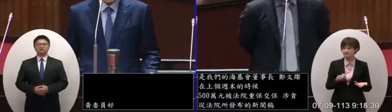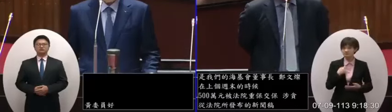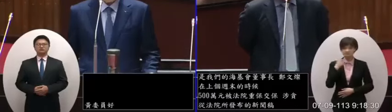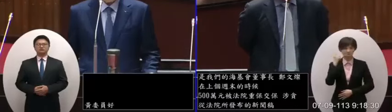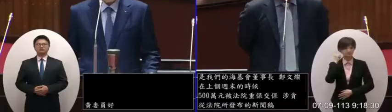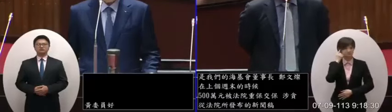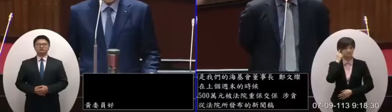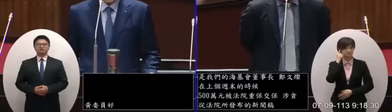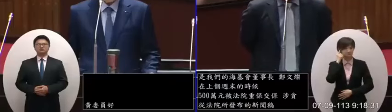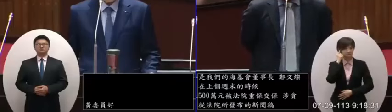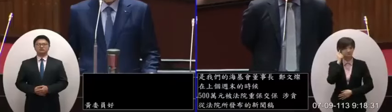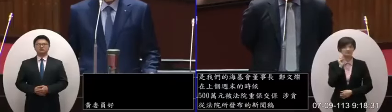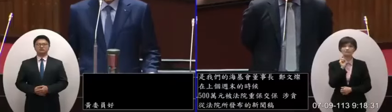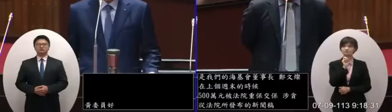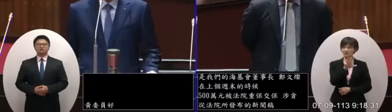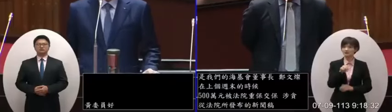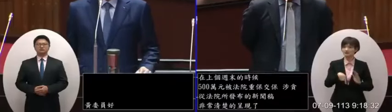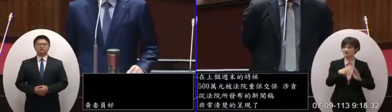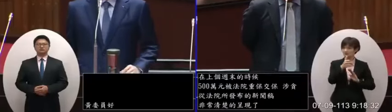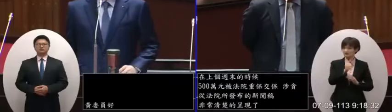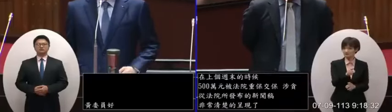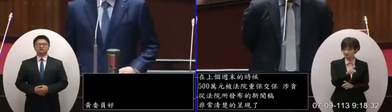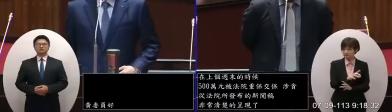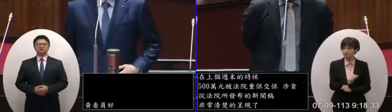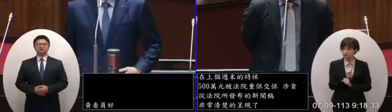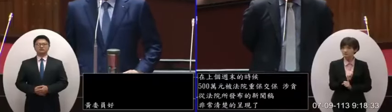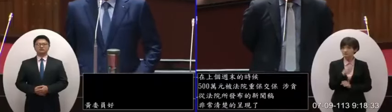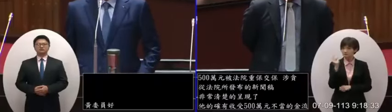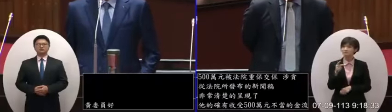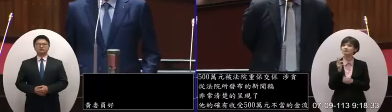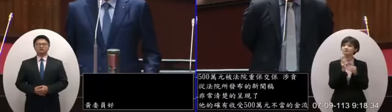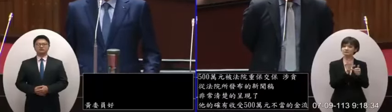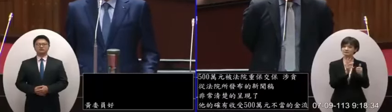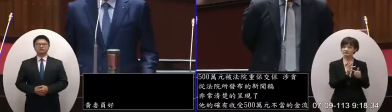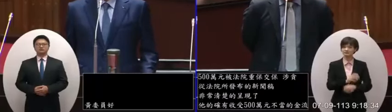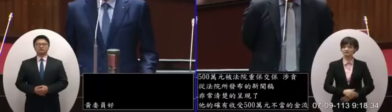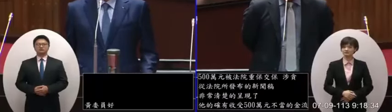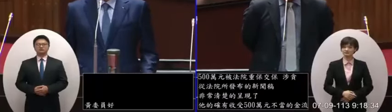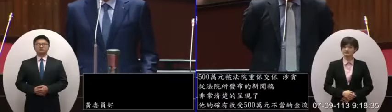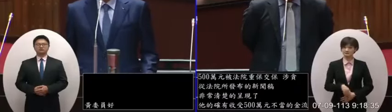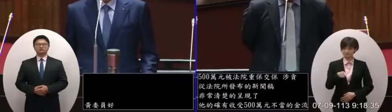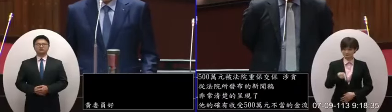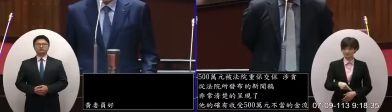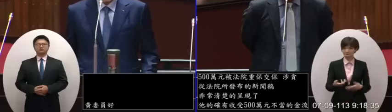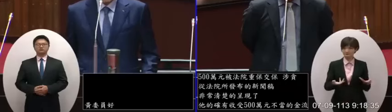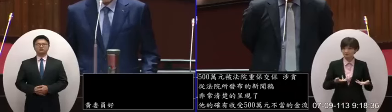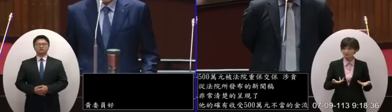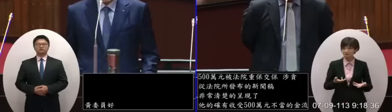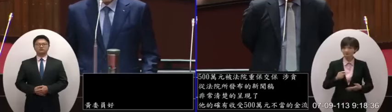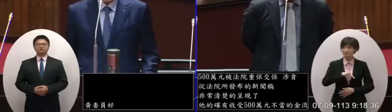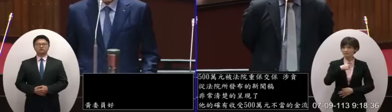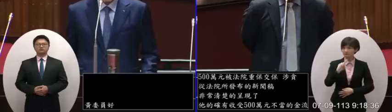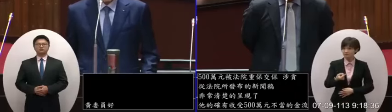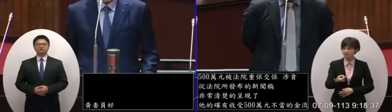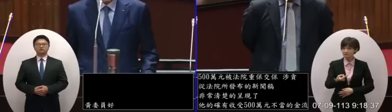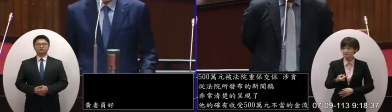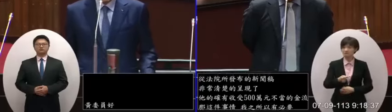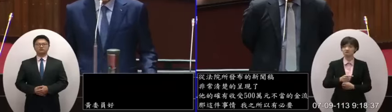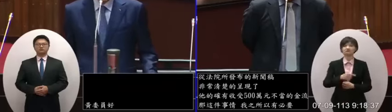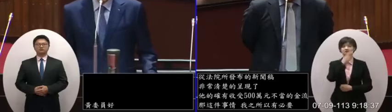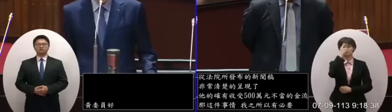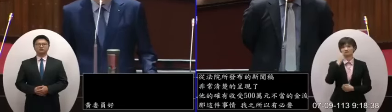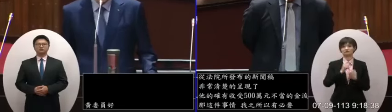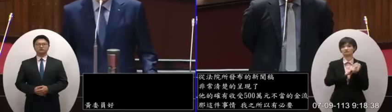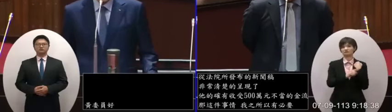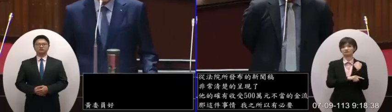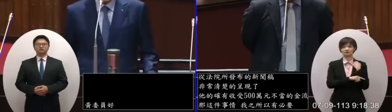必要提醒院长注意，也要请教院长啊，是这件事情我们接下来当然就进入司法机